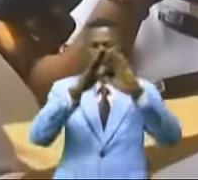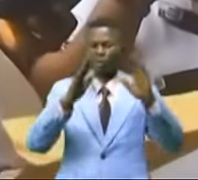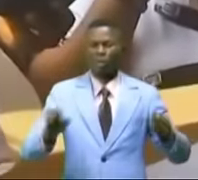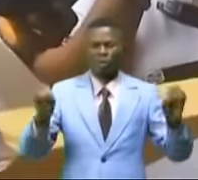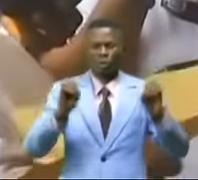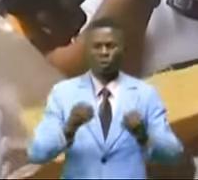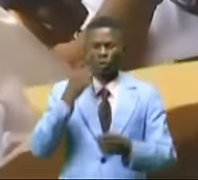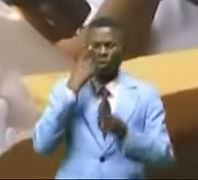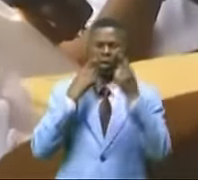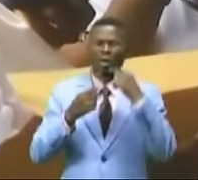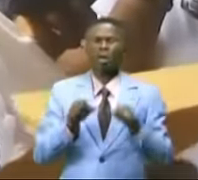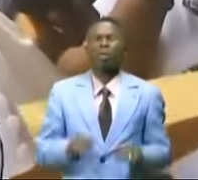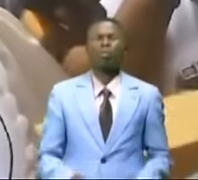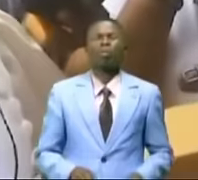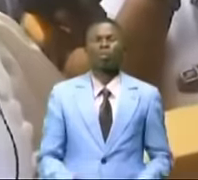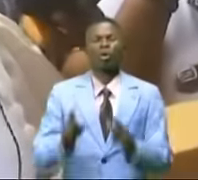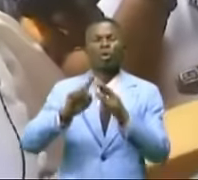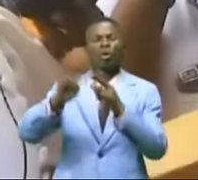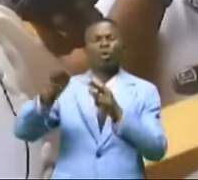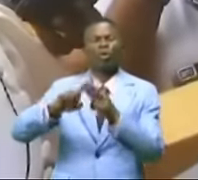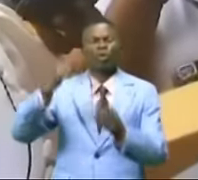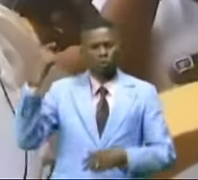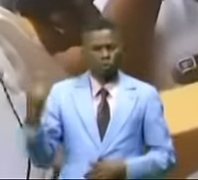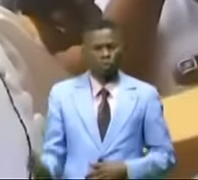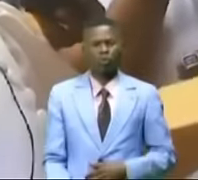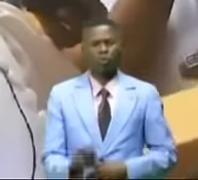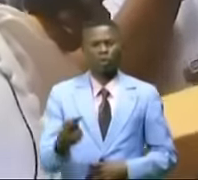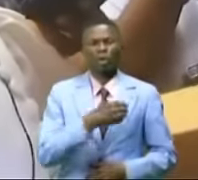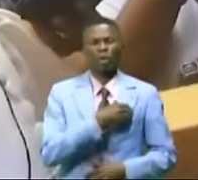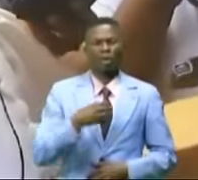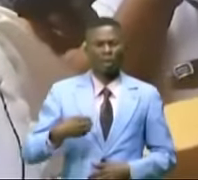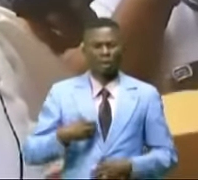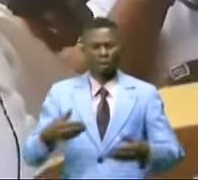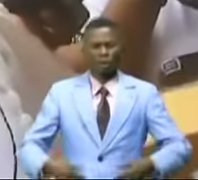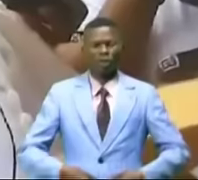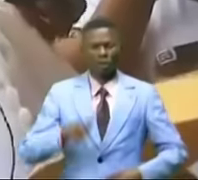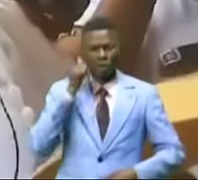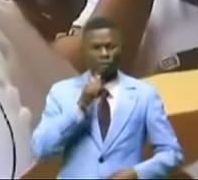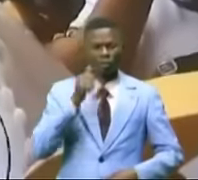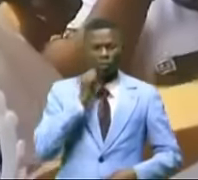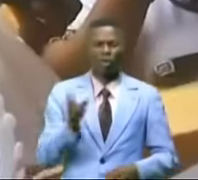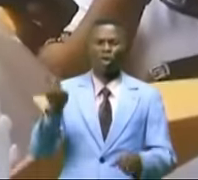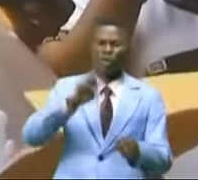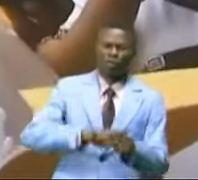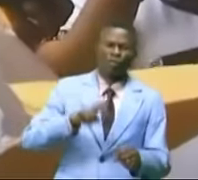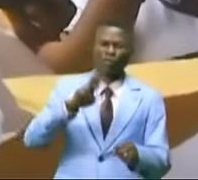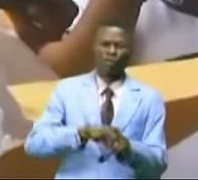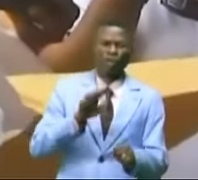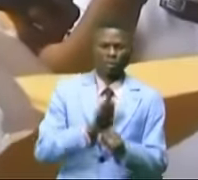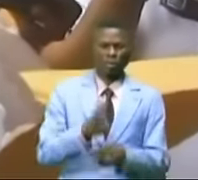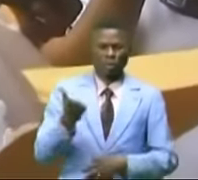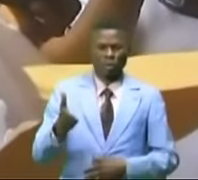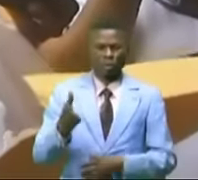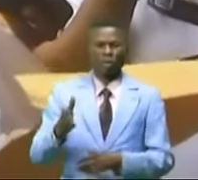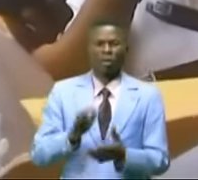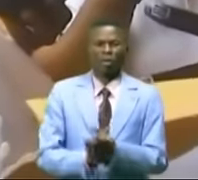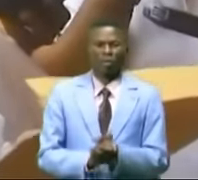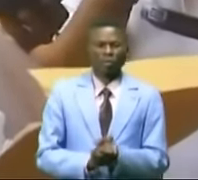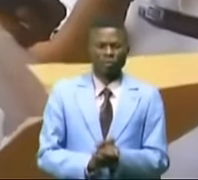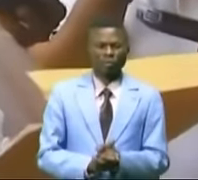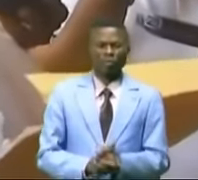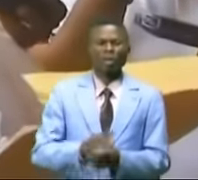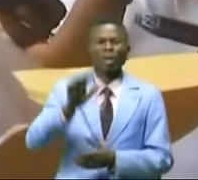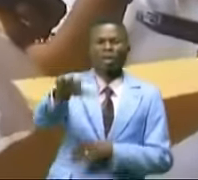endeuillées, en déplacement continuel. Des femmes et de jeunes filles sont violées, dépouillées de leurs